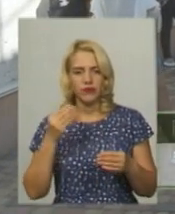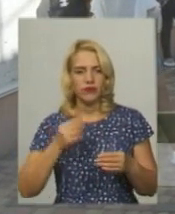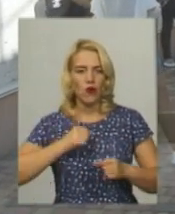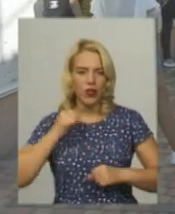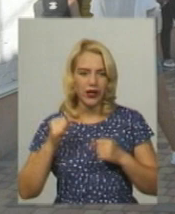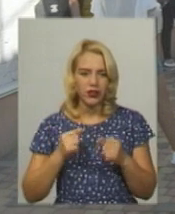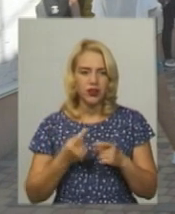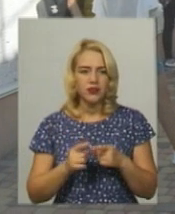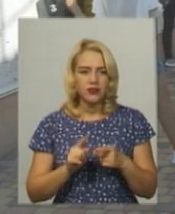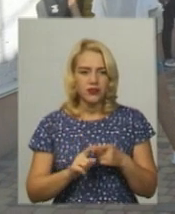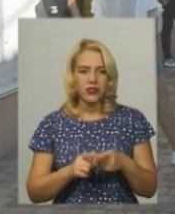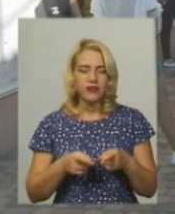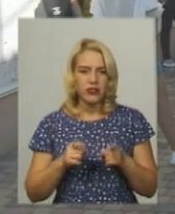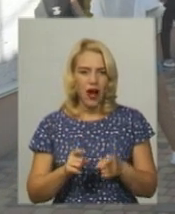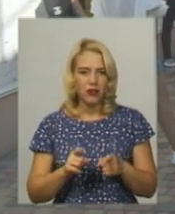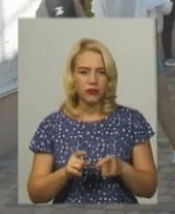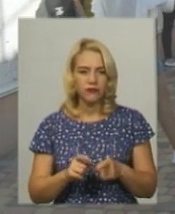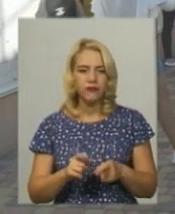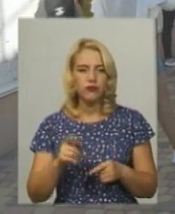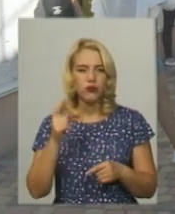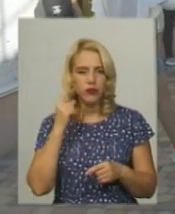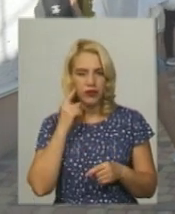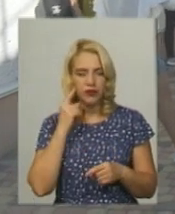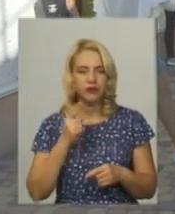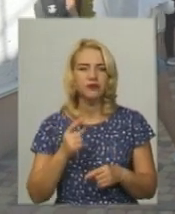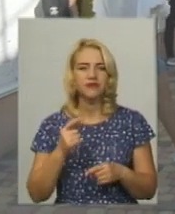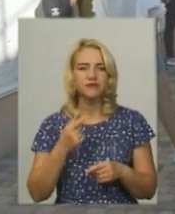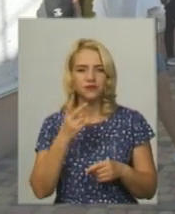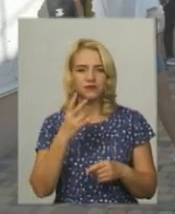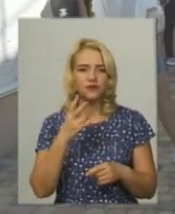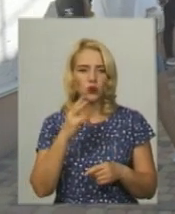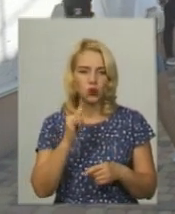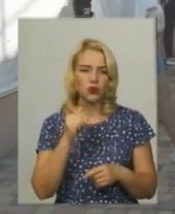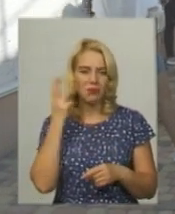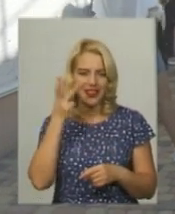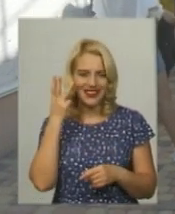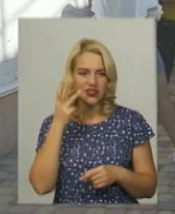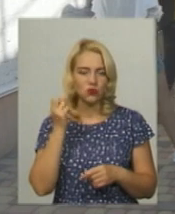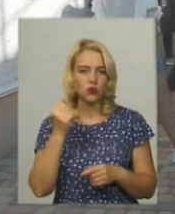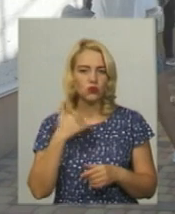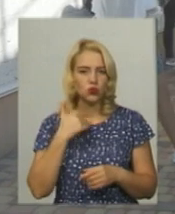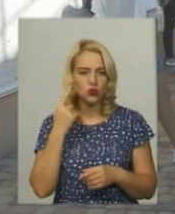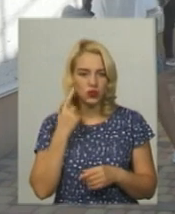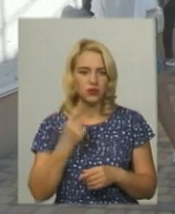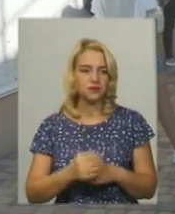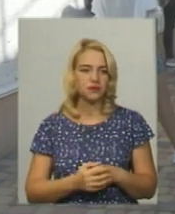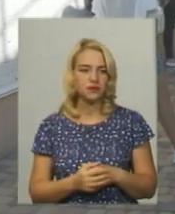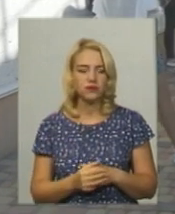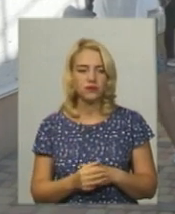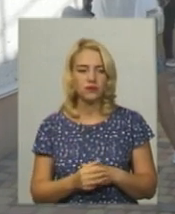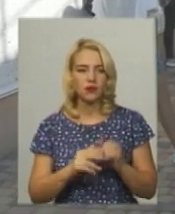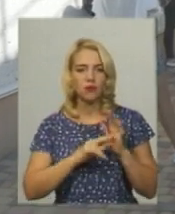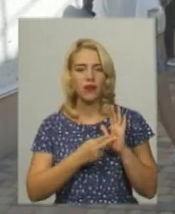колеги, це, звичайно, почути, чому саме в Хмельницькому, почути